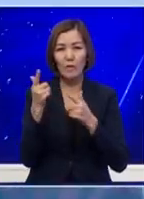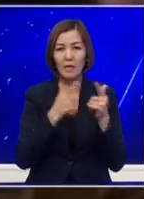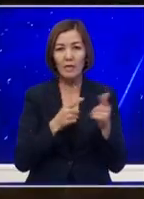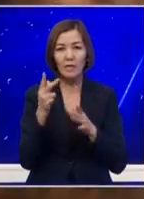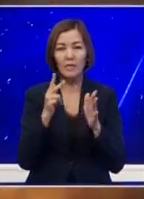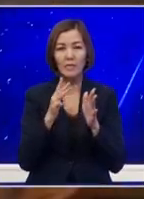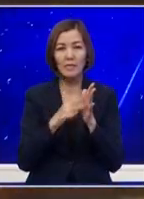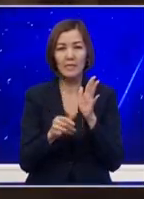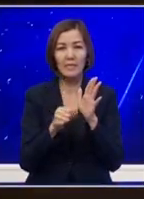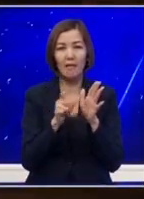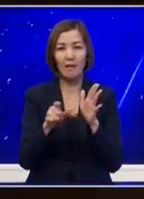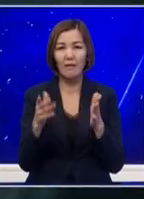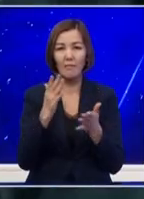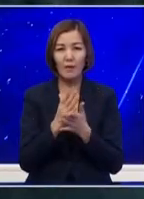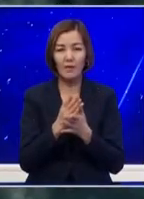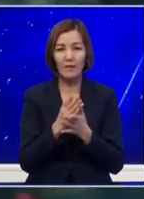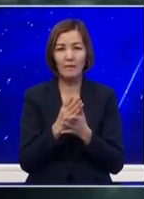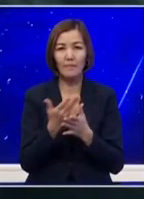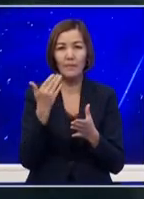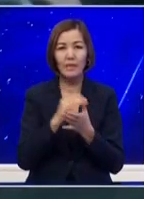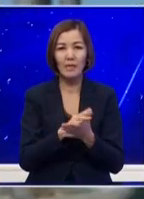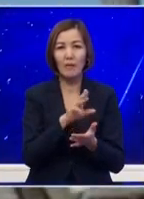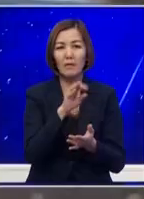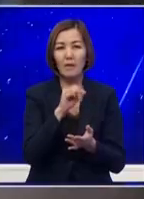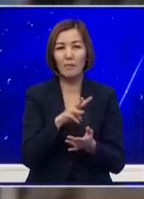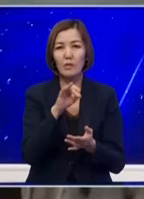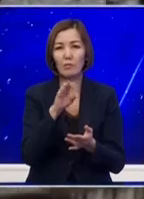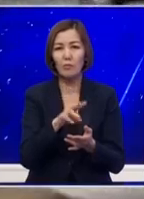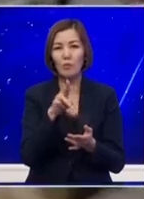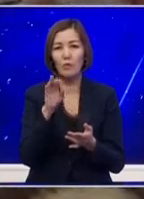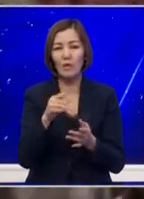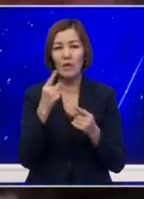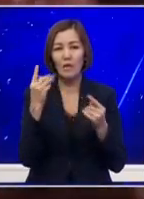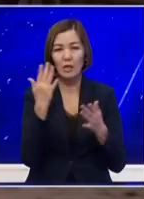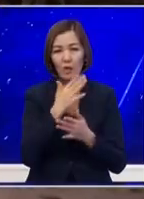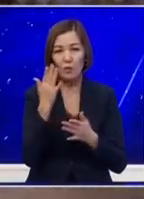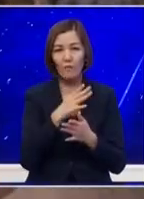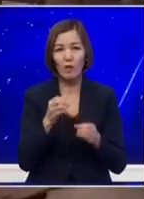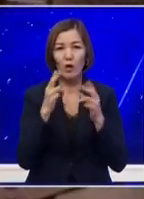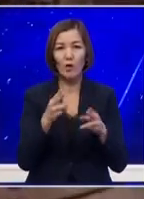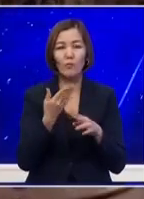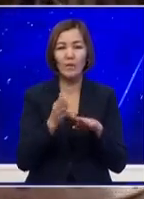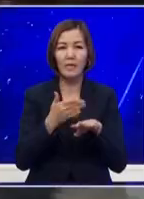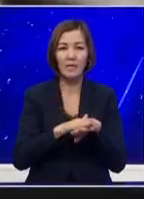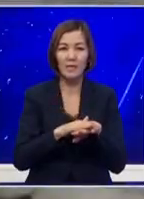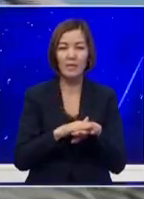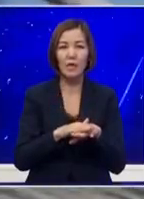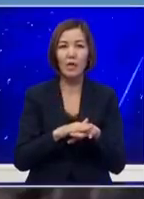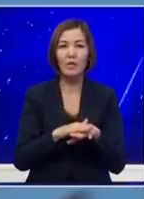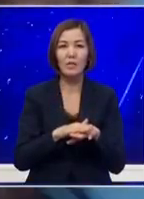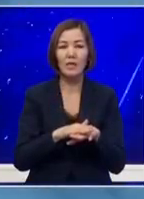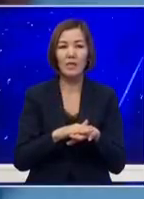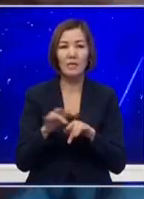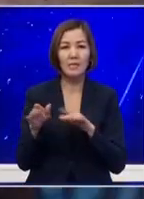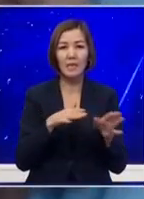Олар көпшілікке кеңінен танымал «Тамирис», «Мулан», «Неудержимые 2» кинофильмдерінде қауіпті әрі қиын трюктерді орындаған. Ал қазір Номад